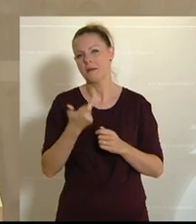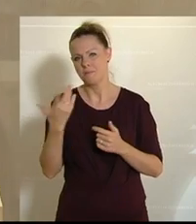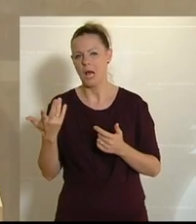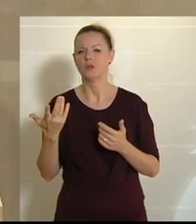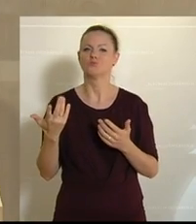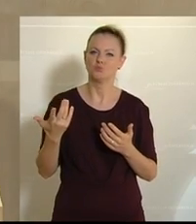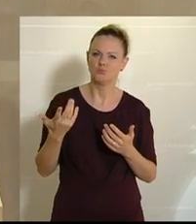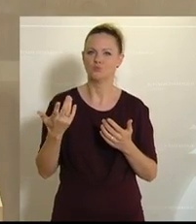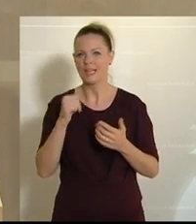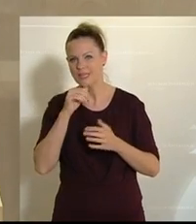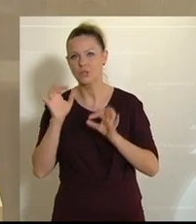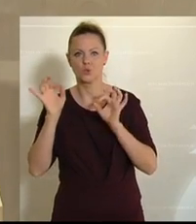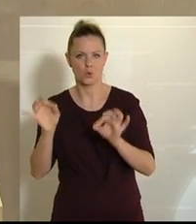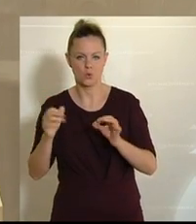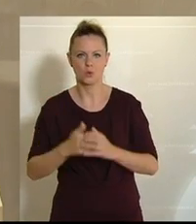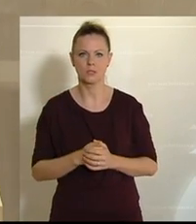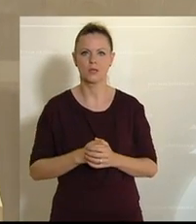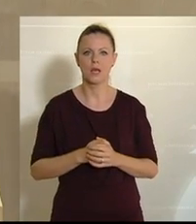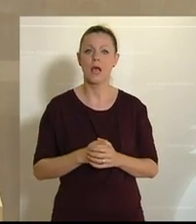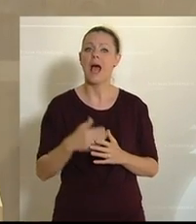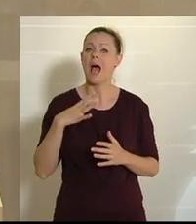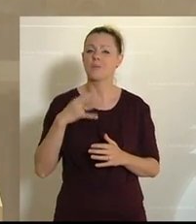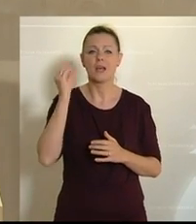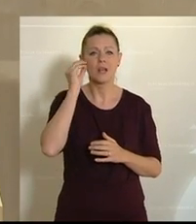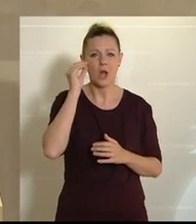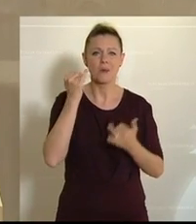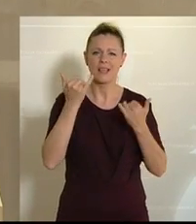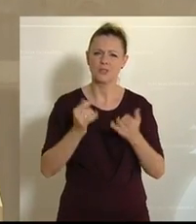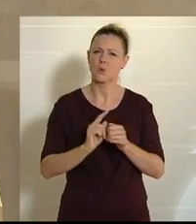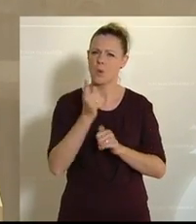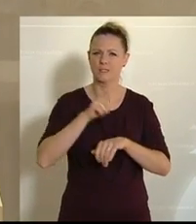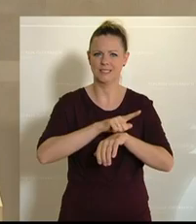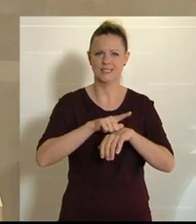guten Debattenbeiträgen. Jedenfalls glaube ich, es ist höchst an der Zeit, dass wir